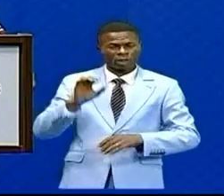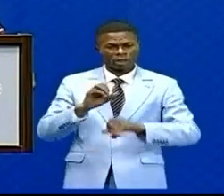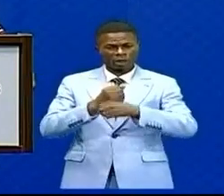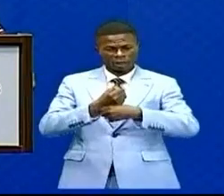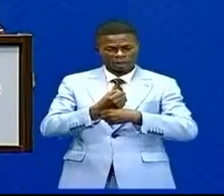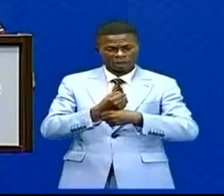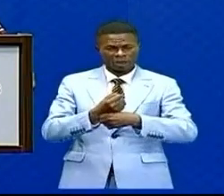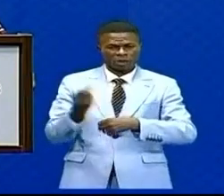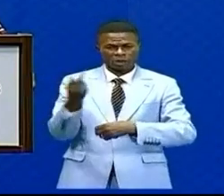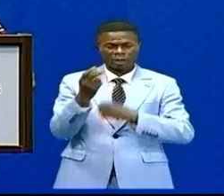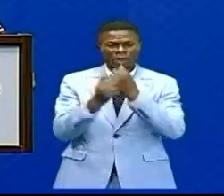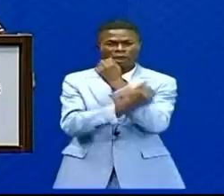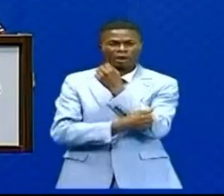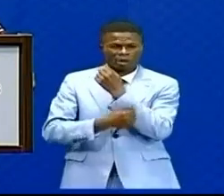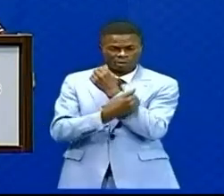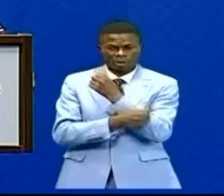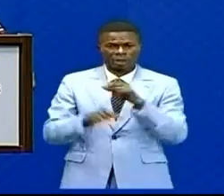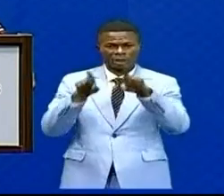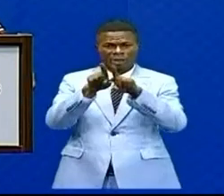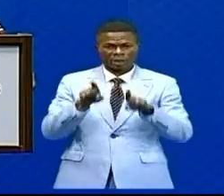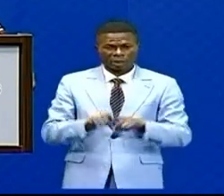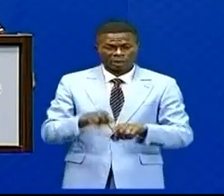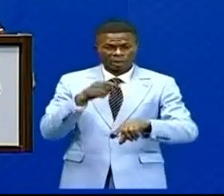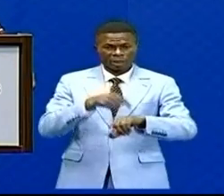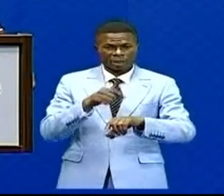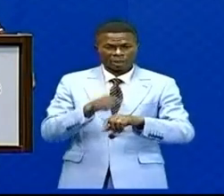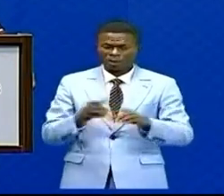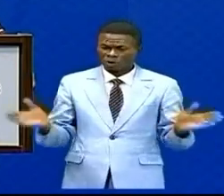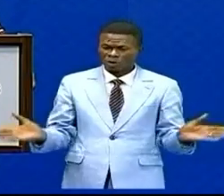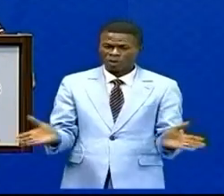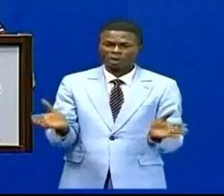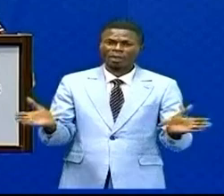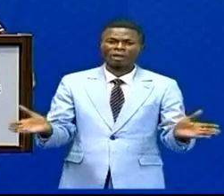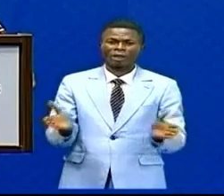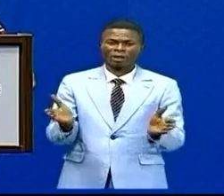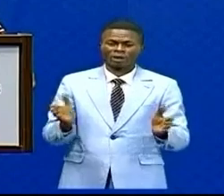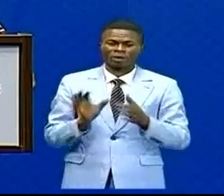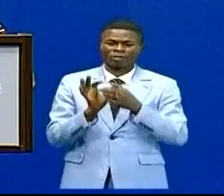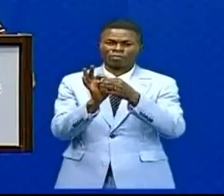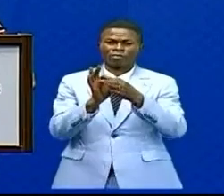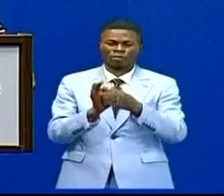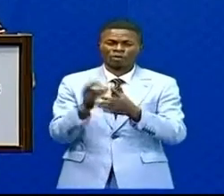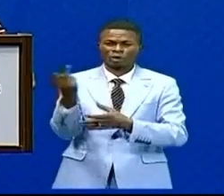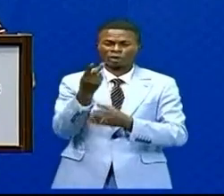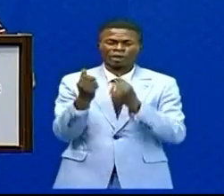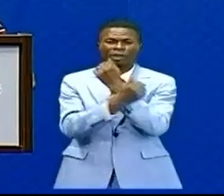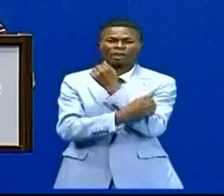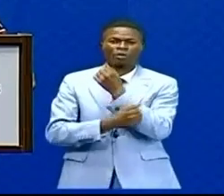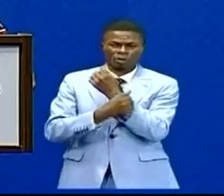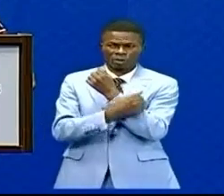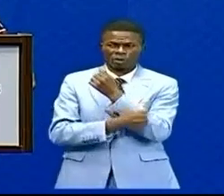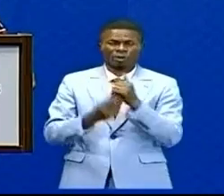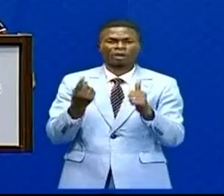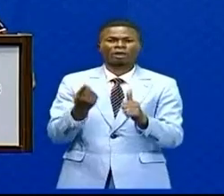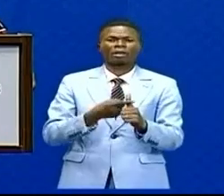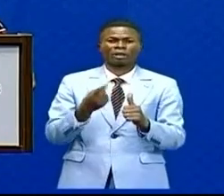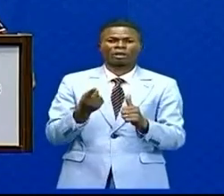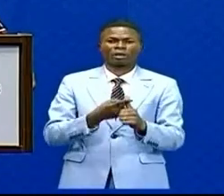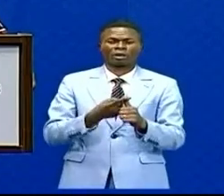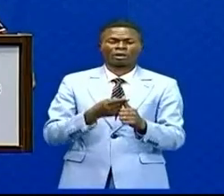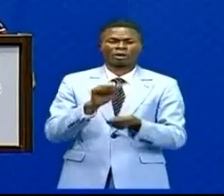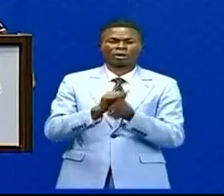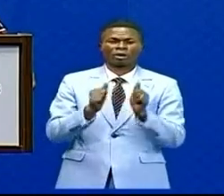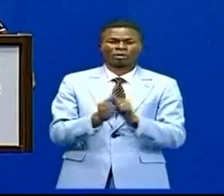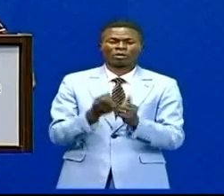États, mais également le moment de renforcer la coopération bilatérale, notamment dans les